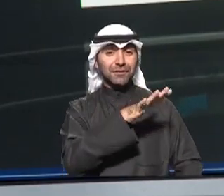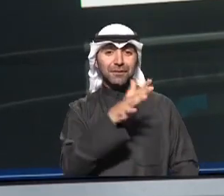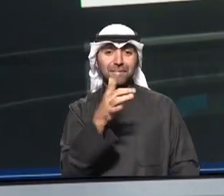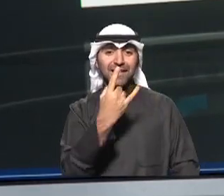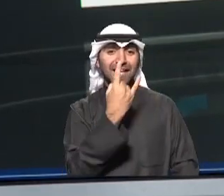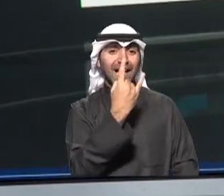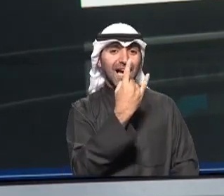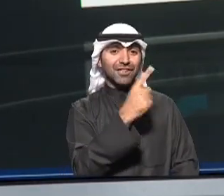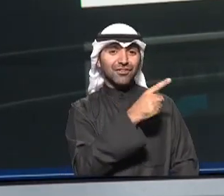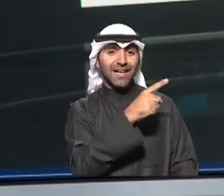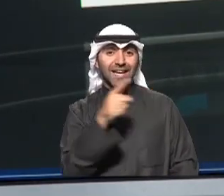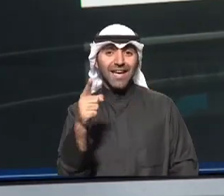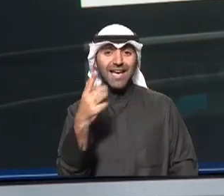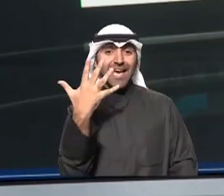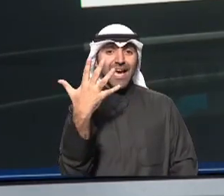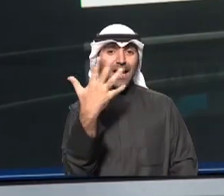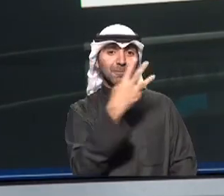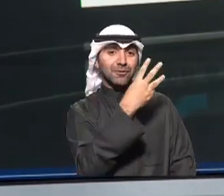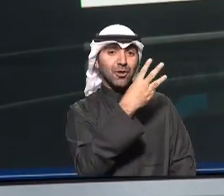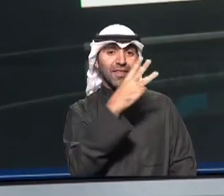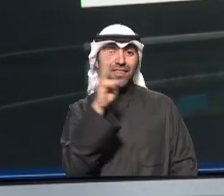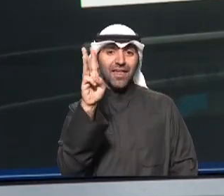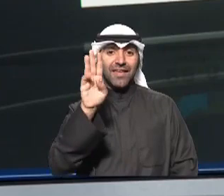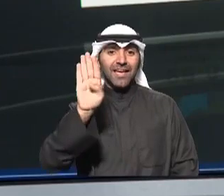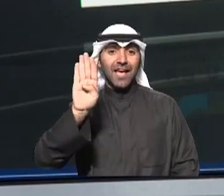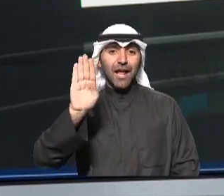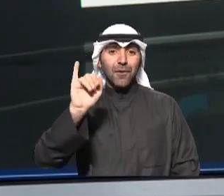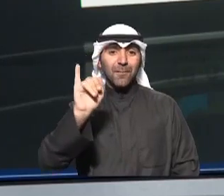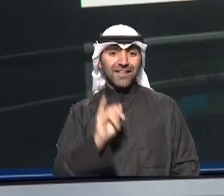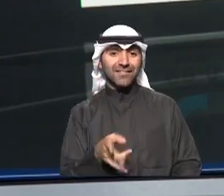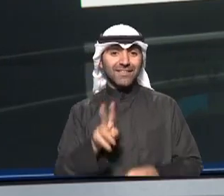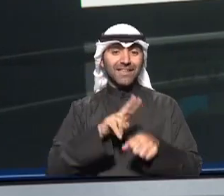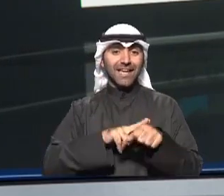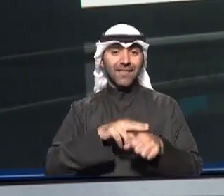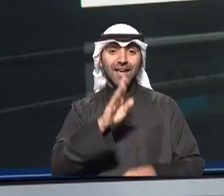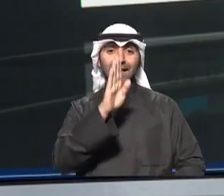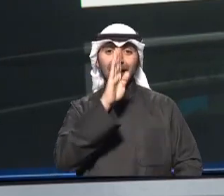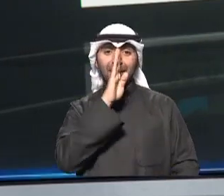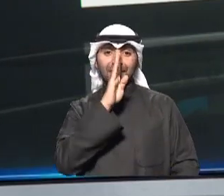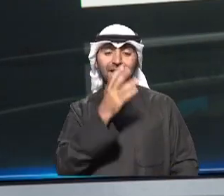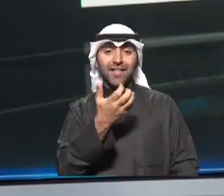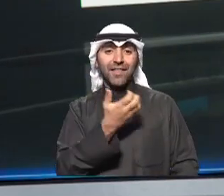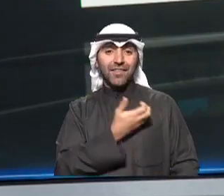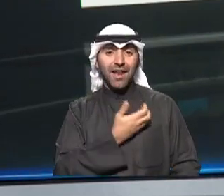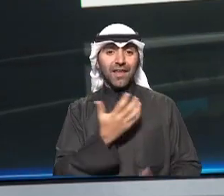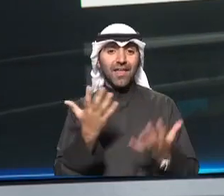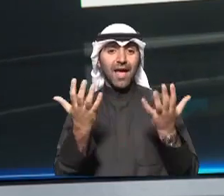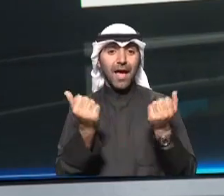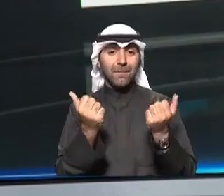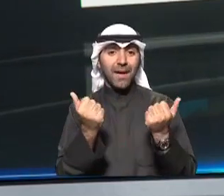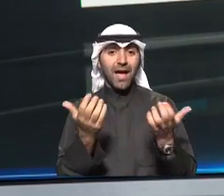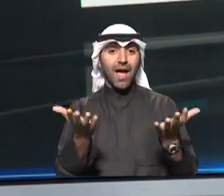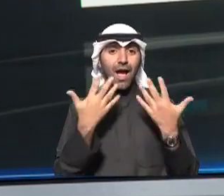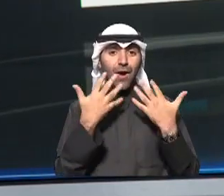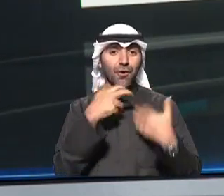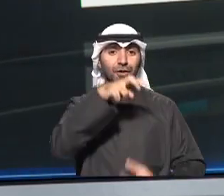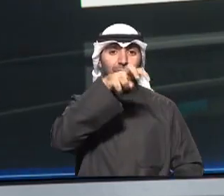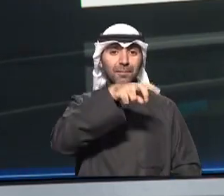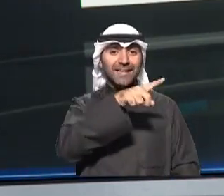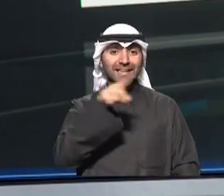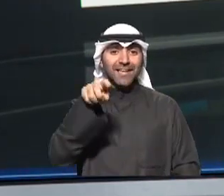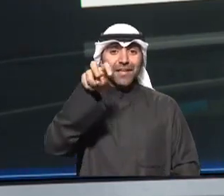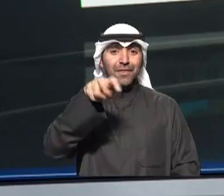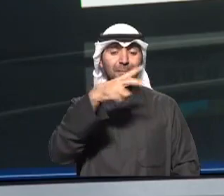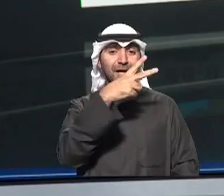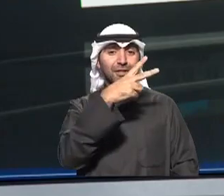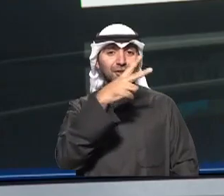إلى 35 كيلومتر من يوم الاثنين إلى الأربعاء، ومن 8 إلى 28 كيلومتر بالساعة